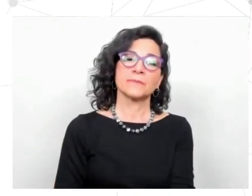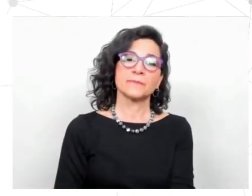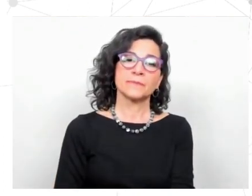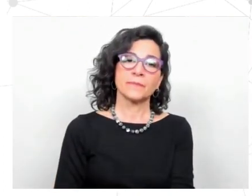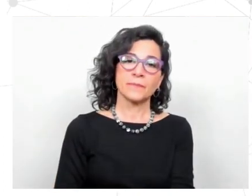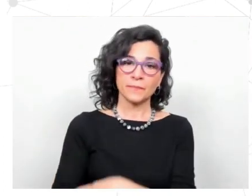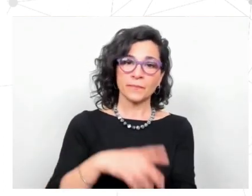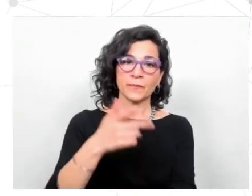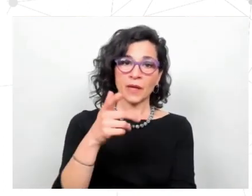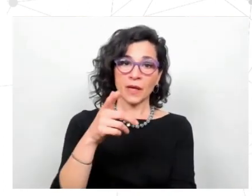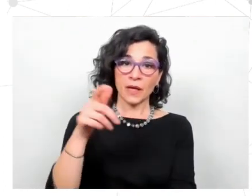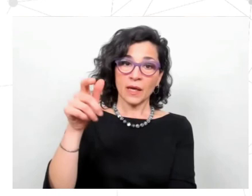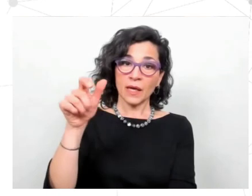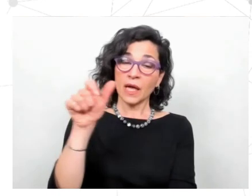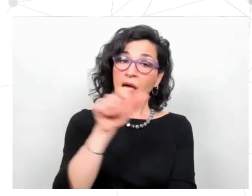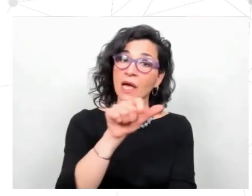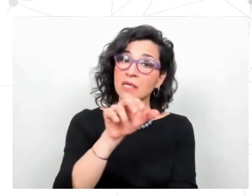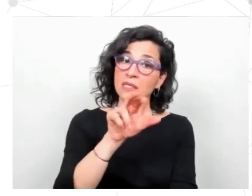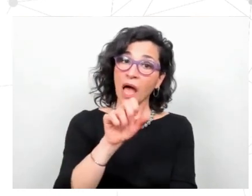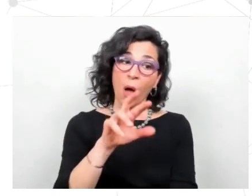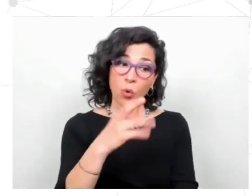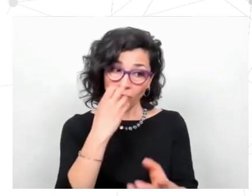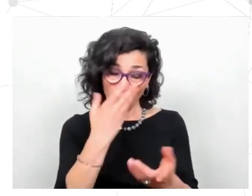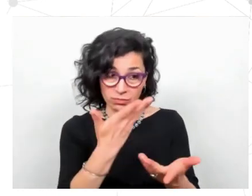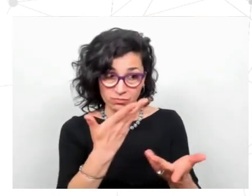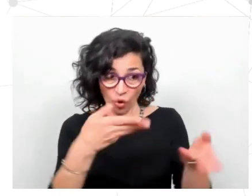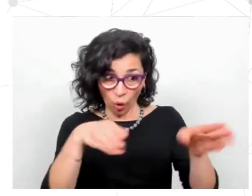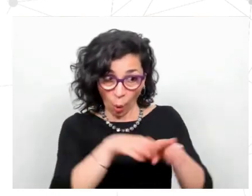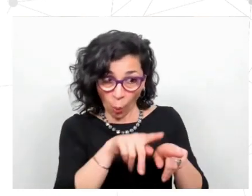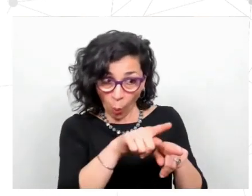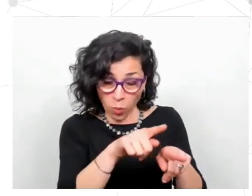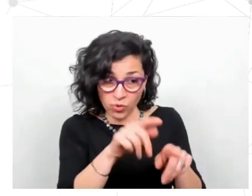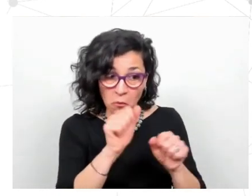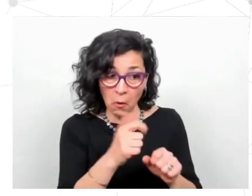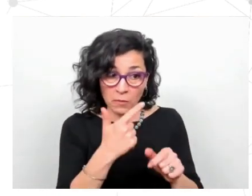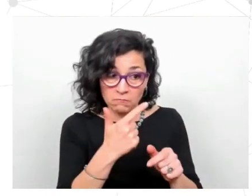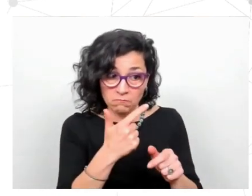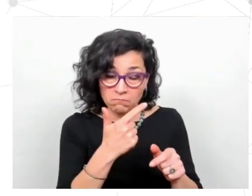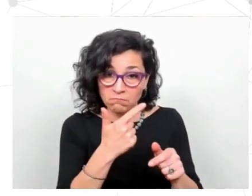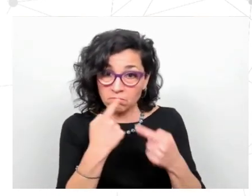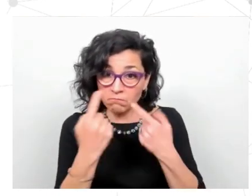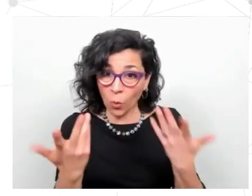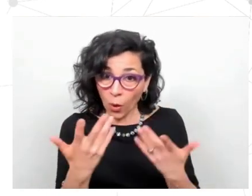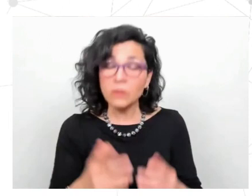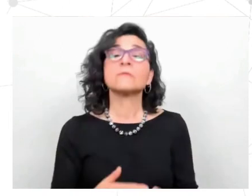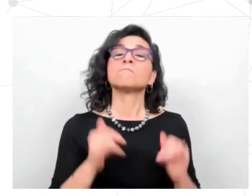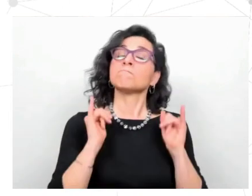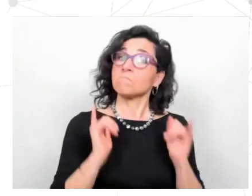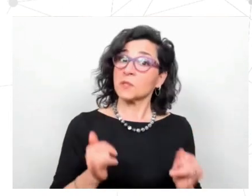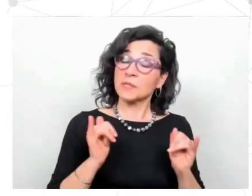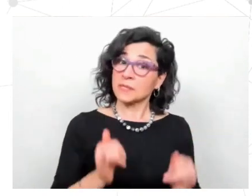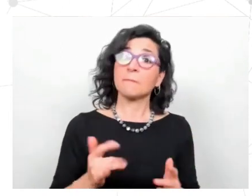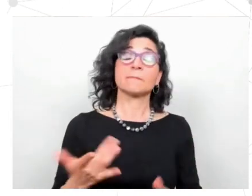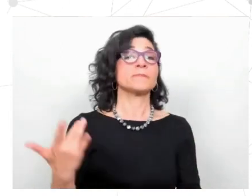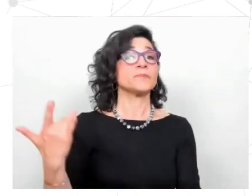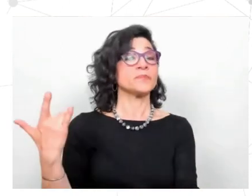Sauro, vuoi concludere te? Vuoi dire te 2 parole? Sì, assolutamente.